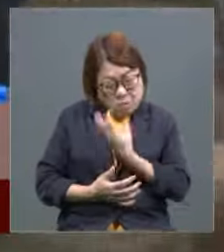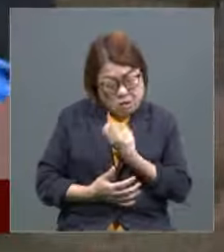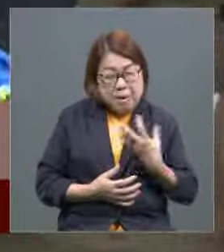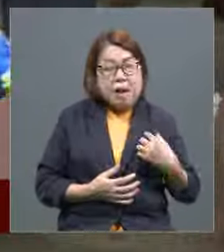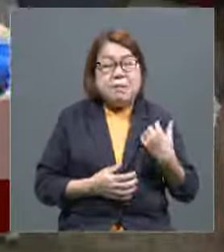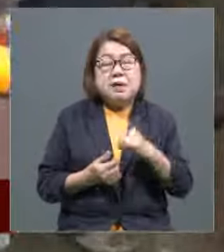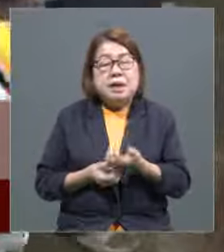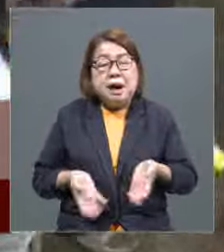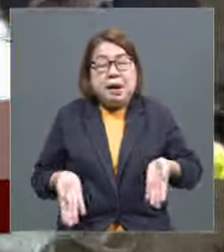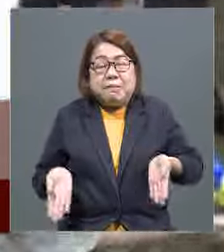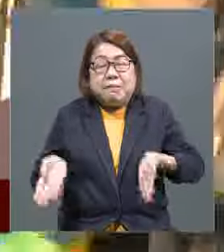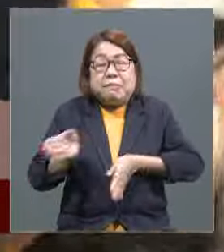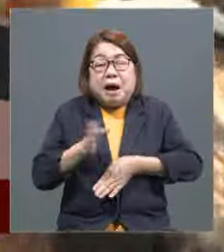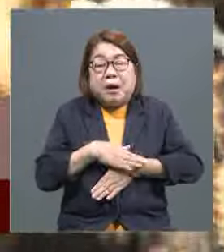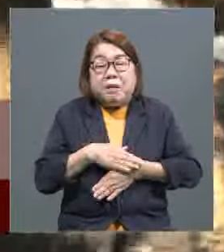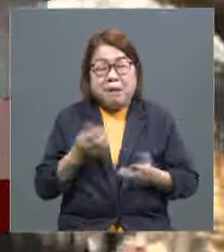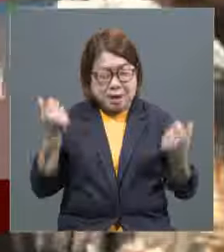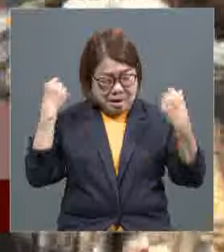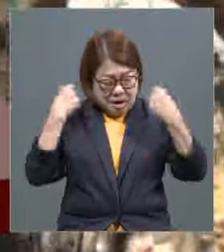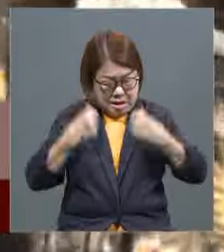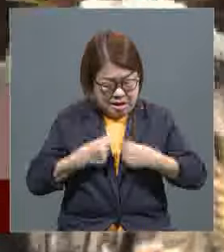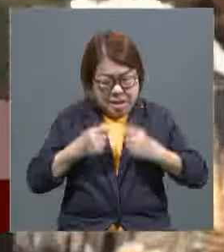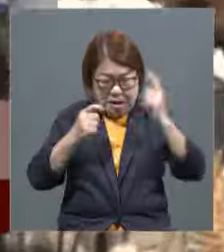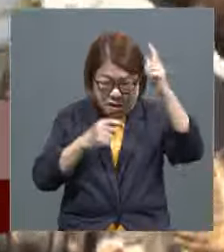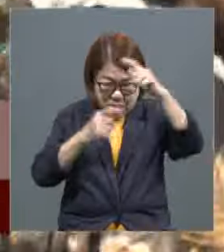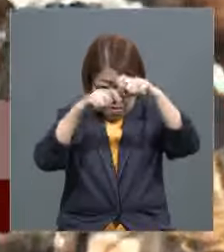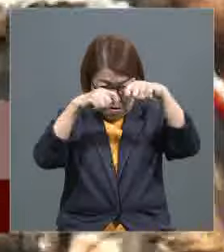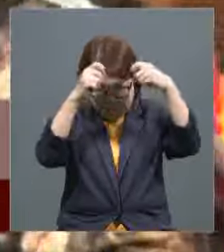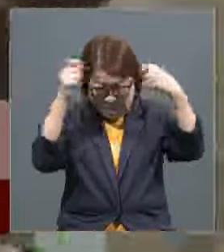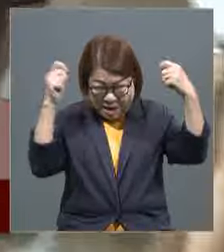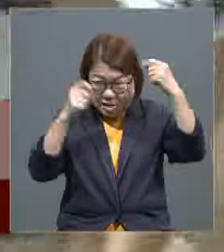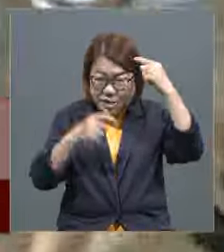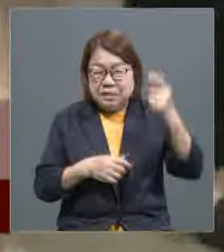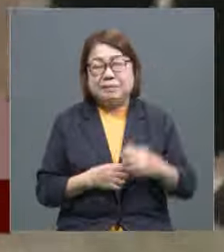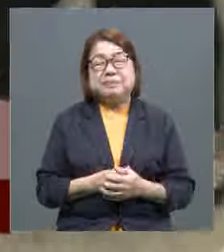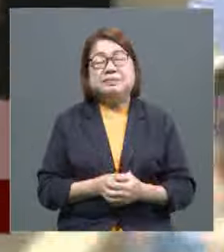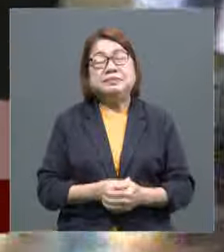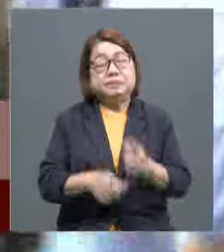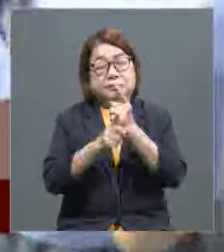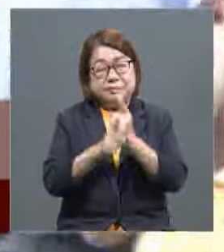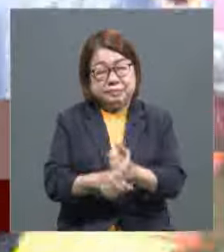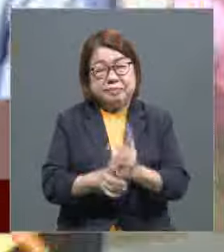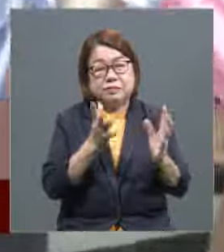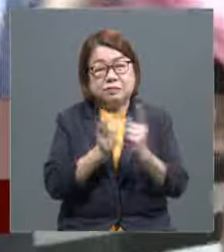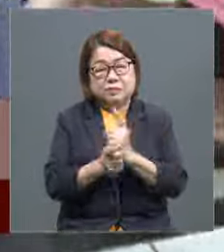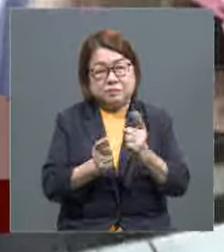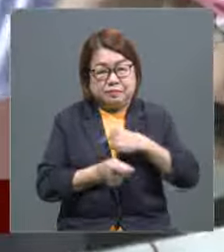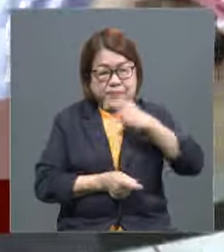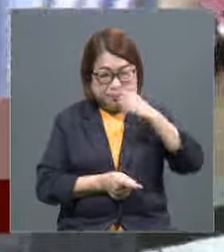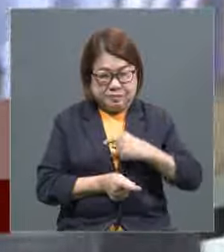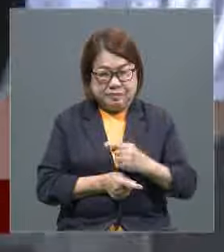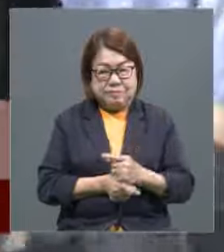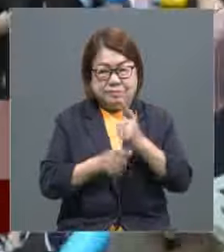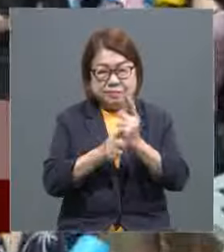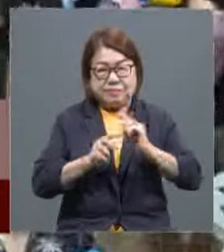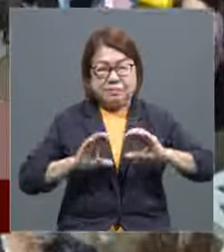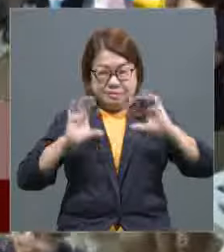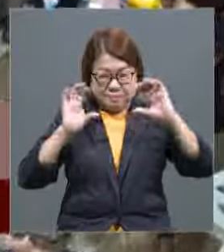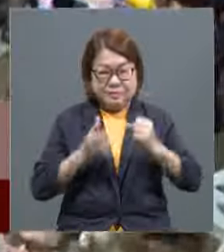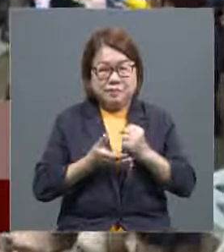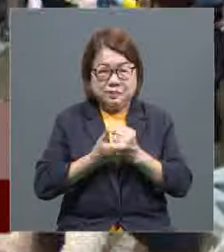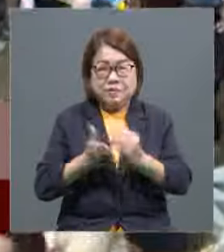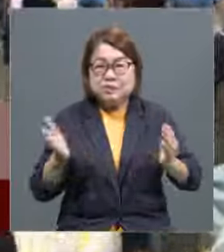ห้อยคอพวกหัวให้เข้ากับธีมของการจัดงานและการเผยแพร่เอกลักษณ์ผ้าขาวม้าที่รัฐบาลกำลังช่วยกันผลักดัน